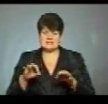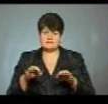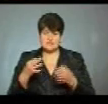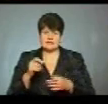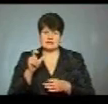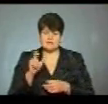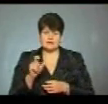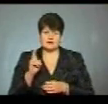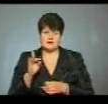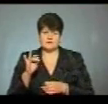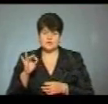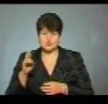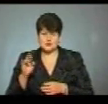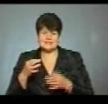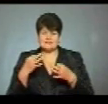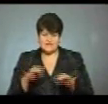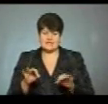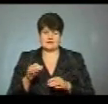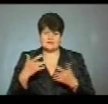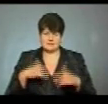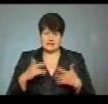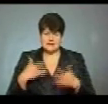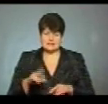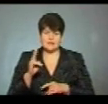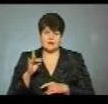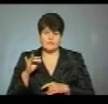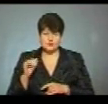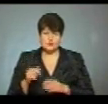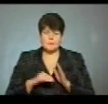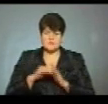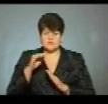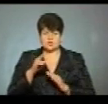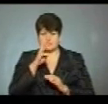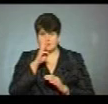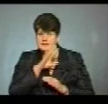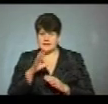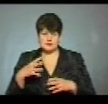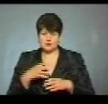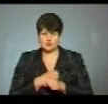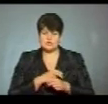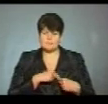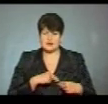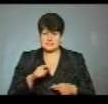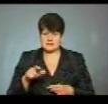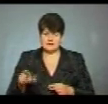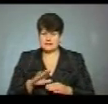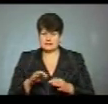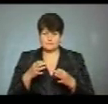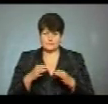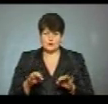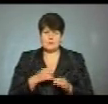Євгена Кравцова з посади голови правління «Укрзалізниці», підвищити зарплати, не скорочувати працівників і не